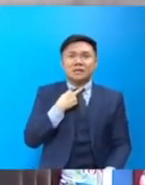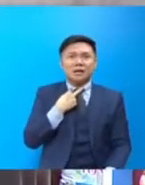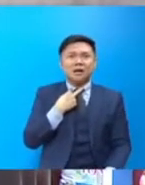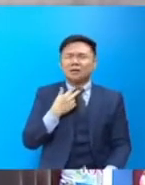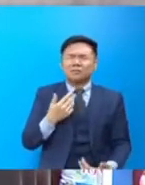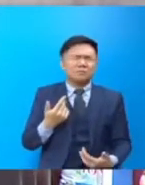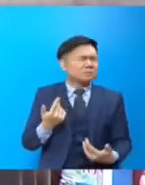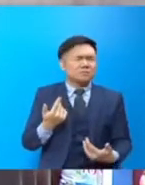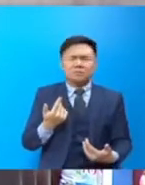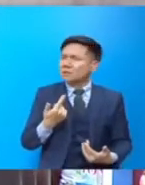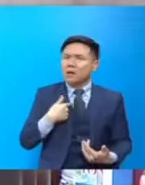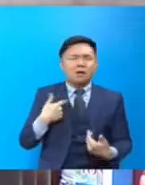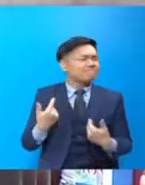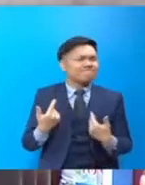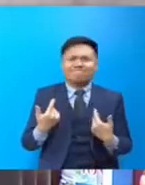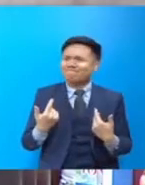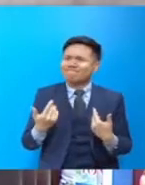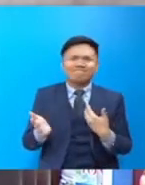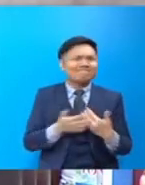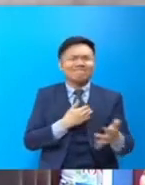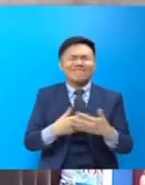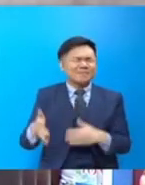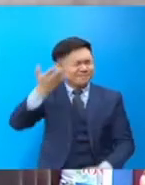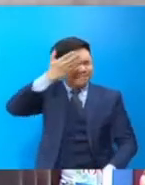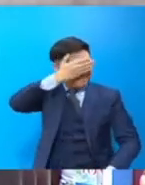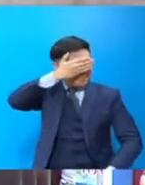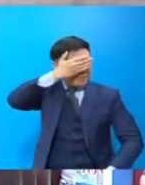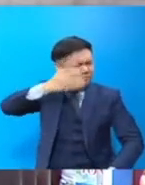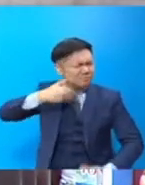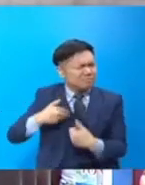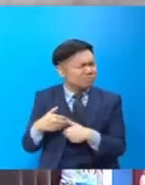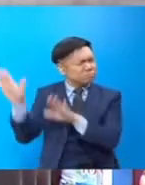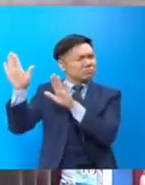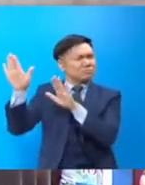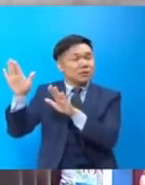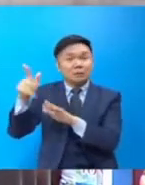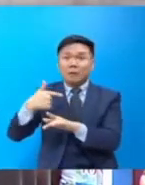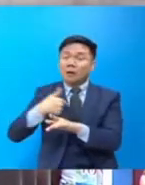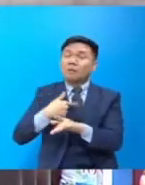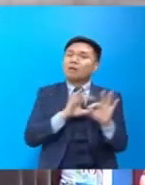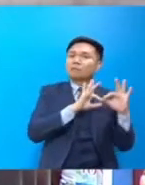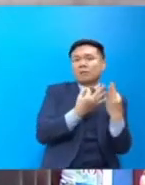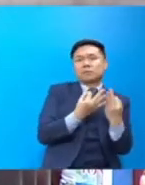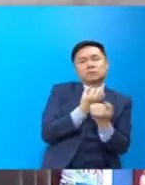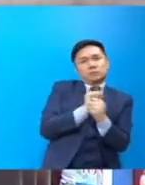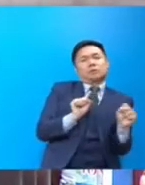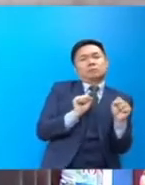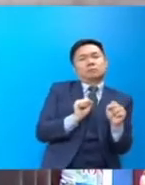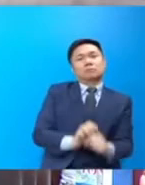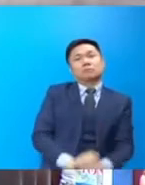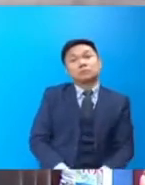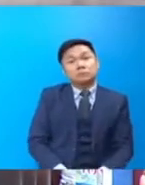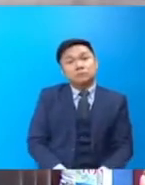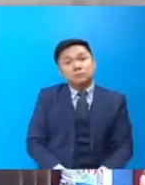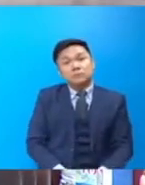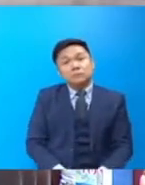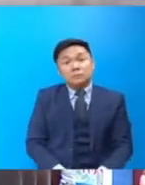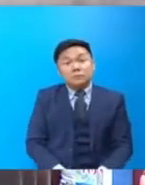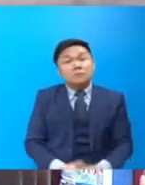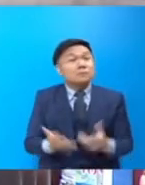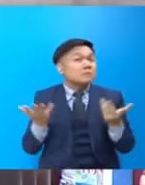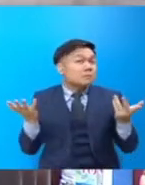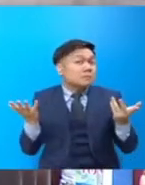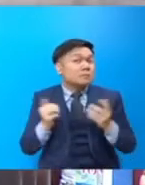menggadaikan prinsip demi memastikan keselamatan mereka terjamin ya Jadi selain daripada